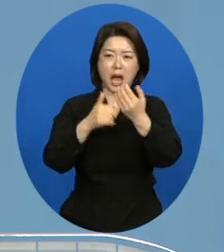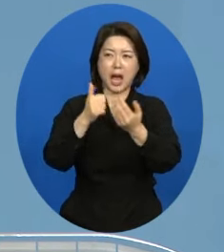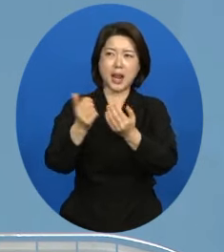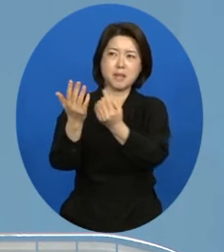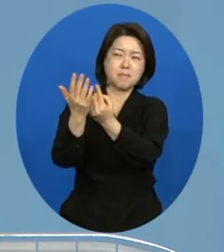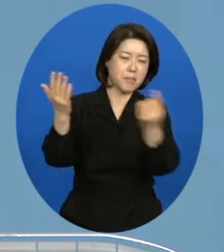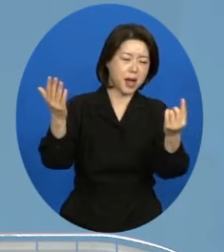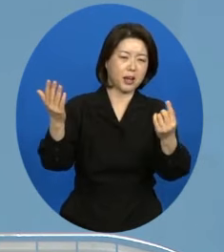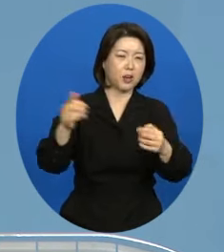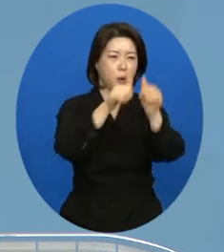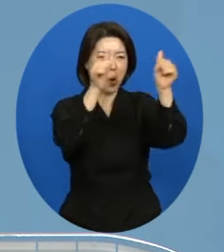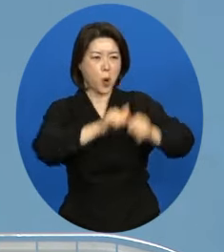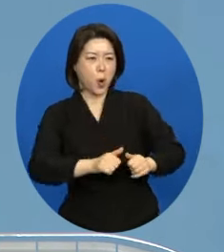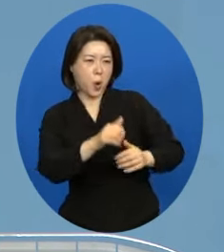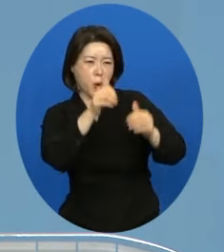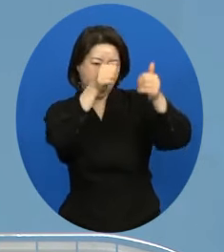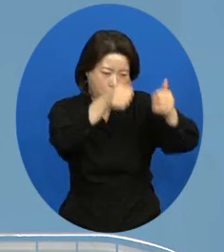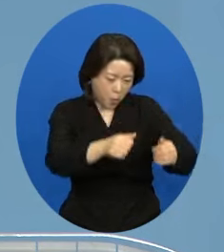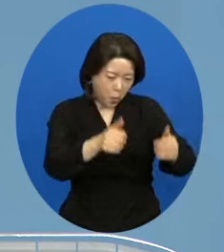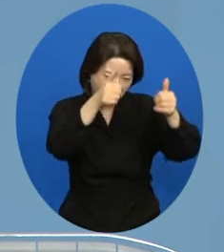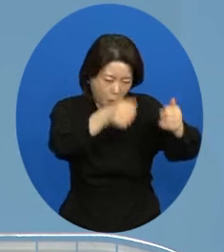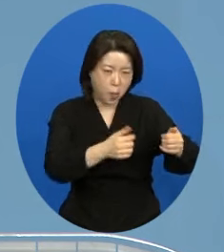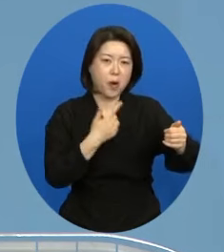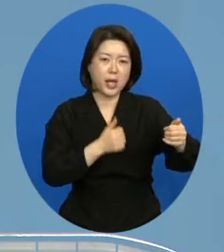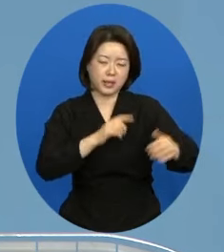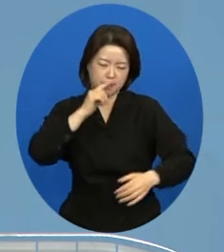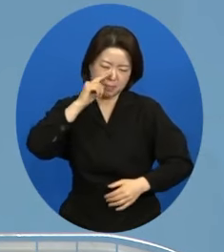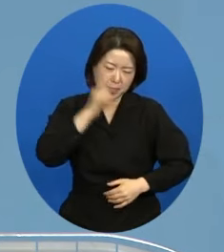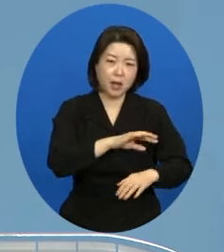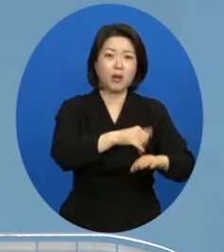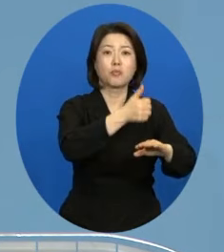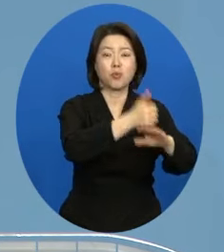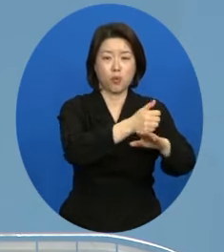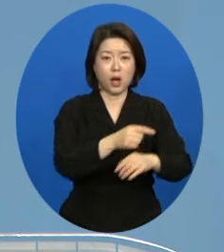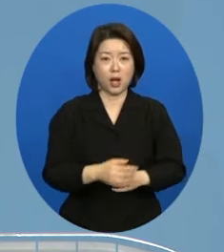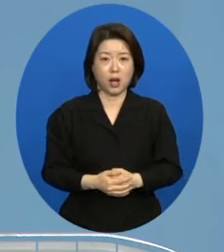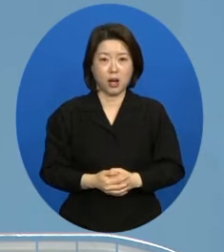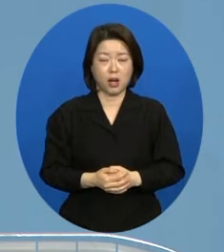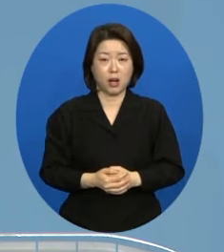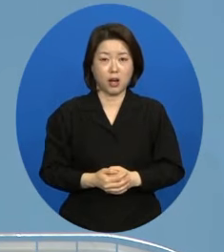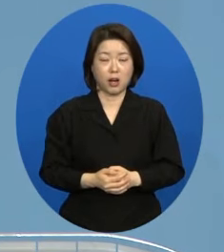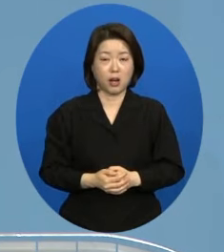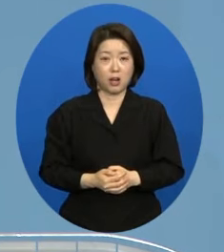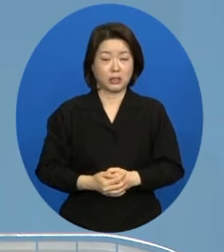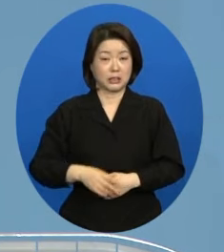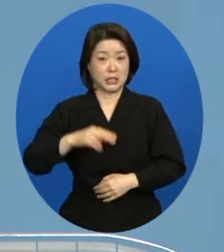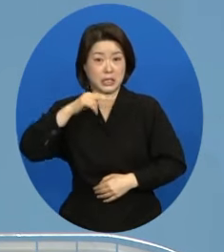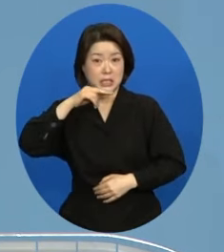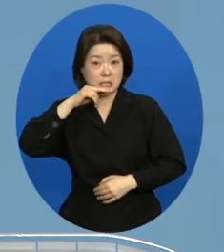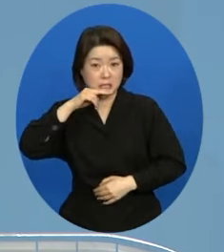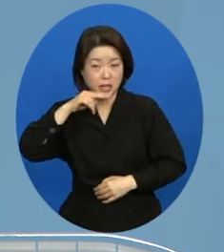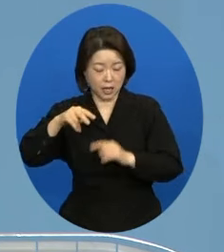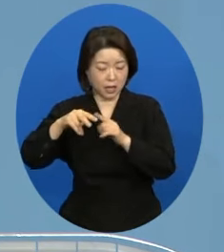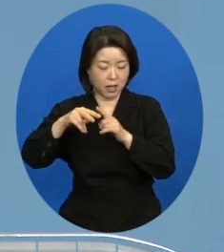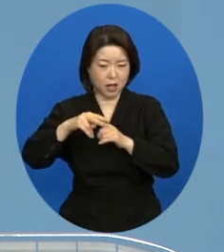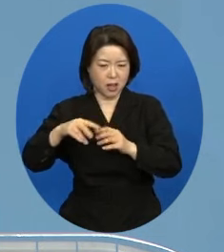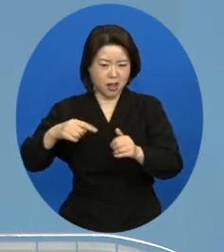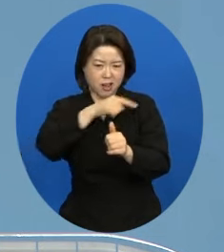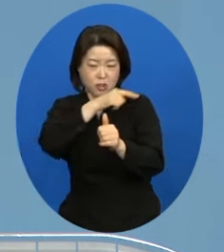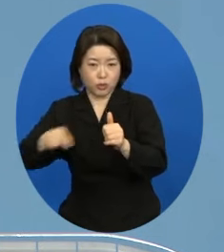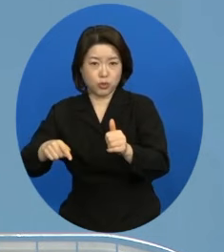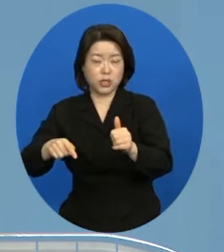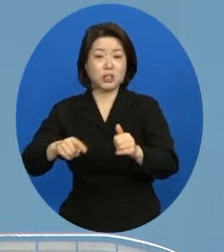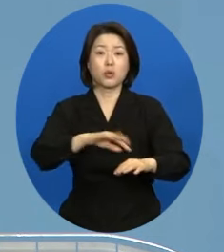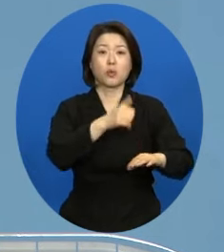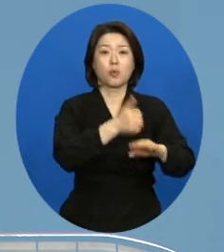우상 했 악한 왕입니다 이사야를 톱 켜서 죽인게 세라고 알려질만큼